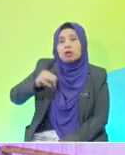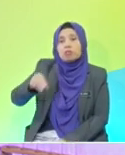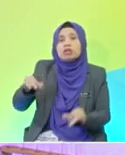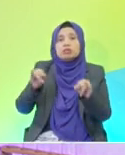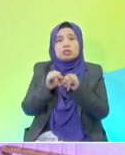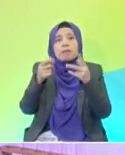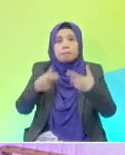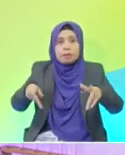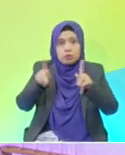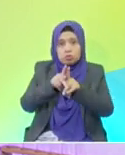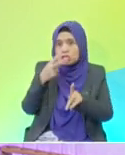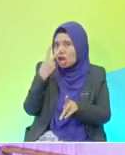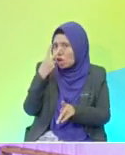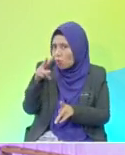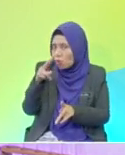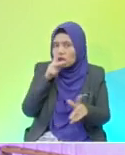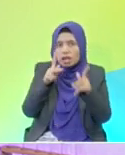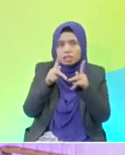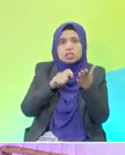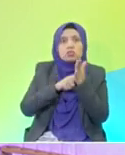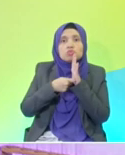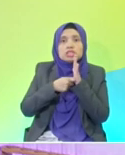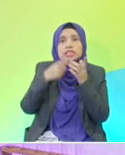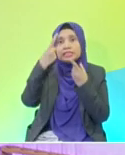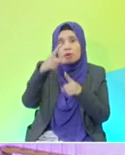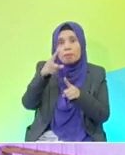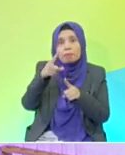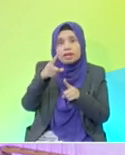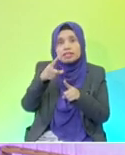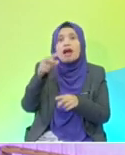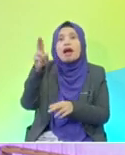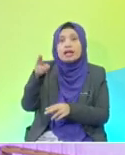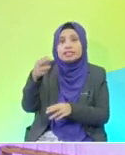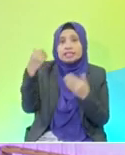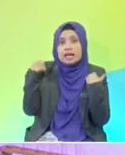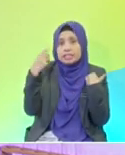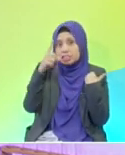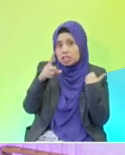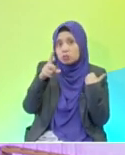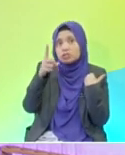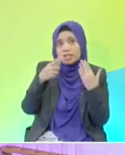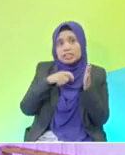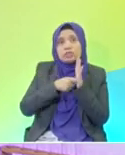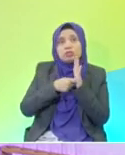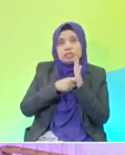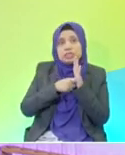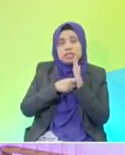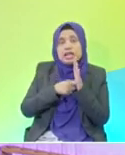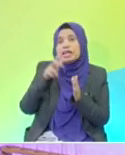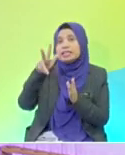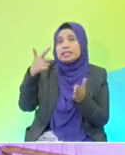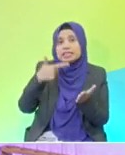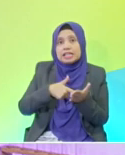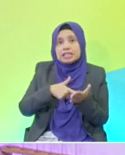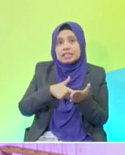perlu melihat kepada kunci jawaban di mana hanya satu saja keyword kepada soalan di mana tiga lagi kita